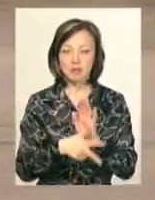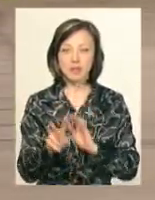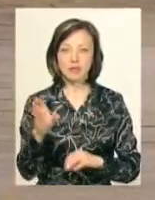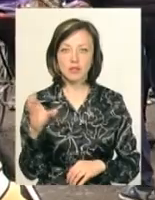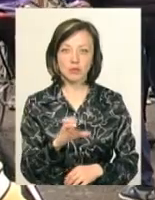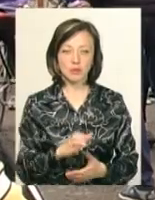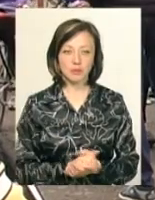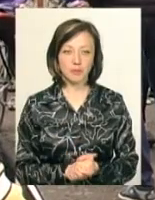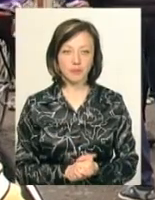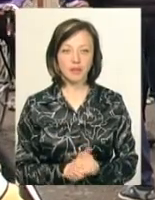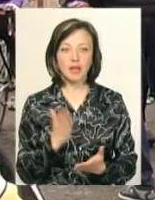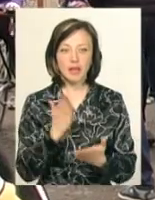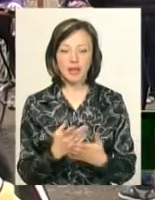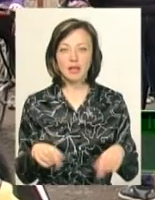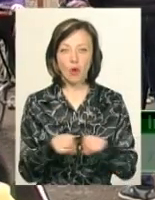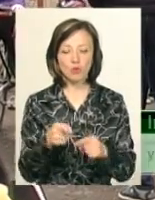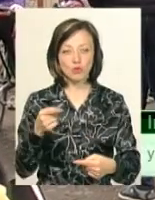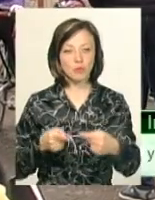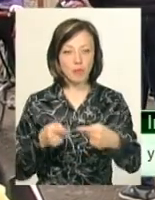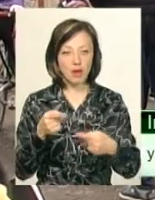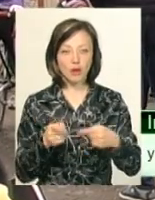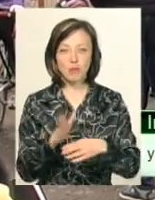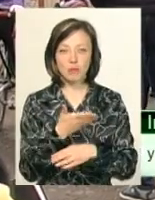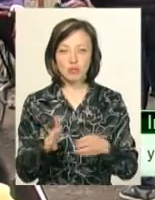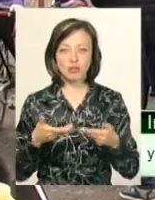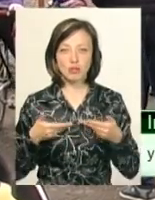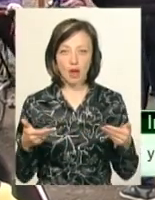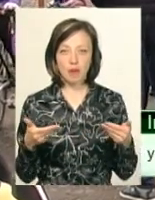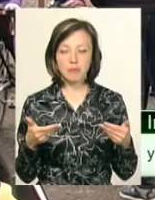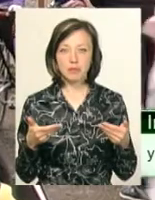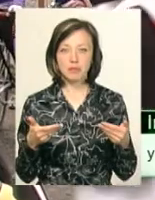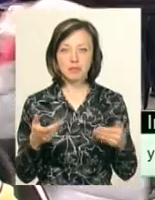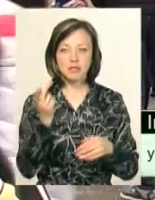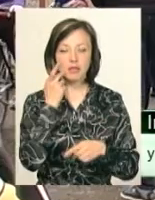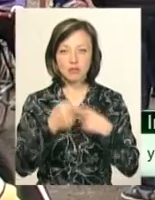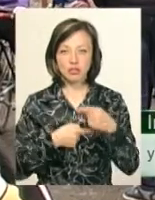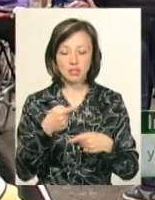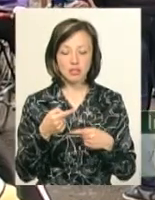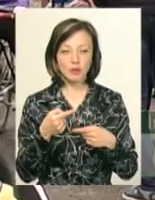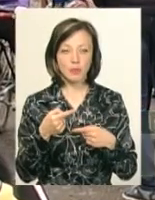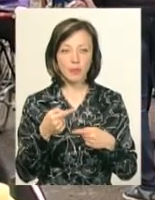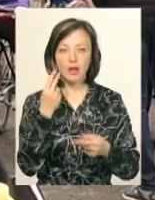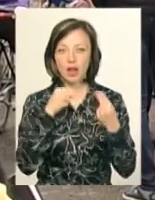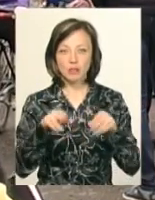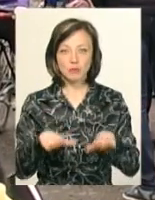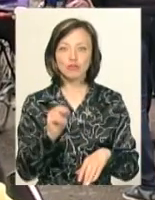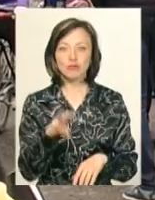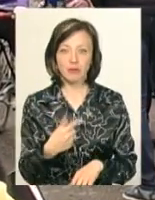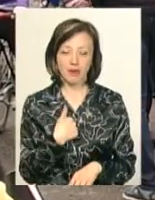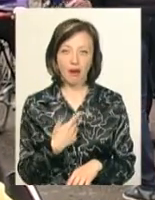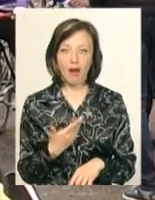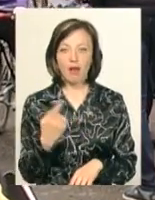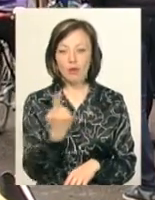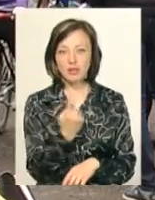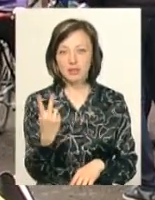4,82 секунди. Є також суперники, але між нами майже завжди він бере краще місце, ніж я. На